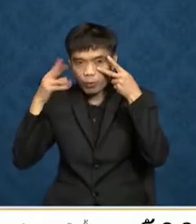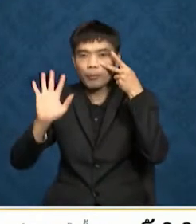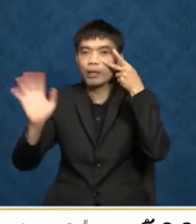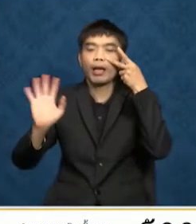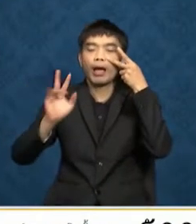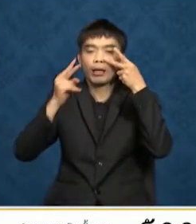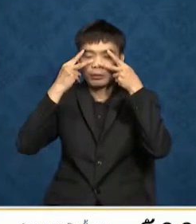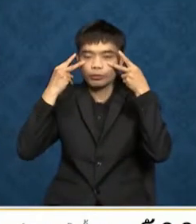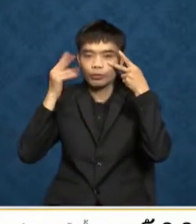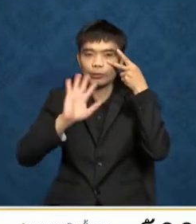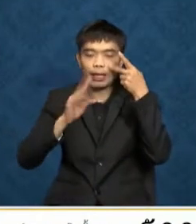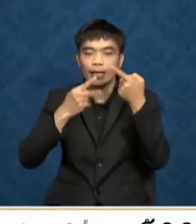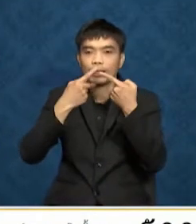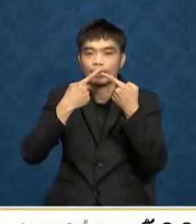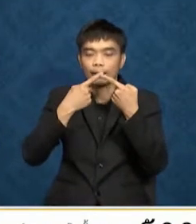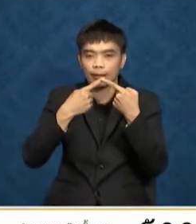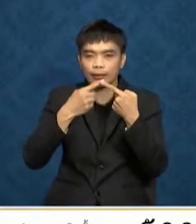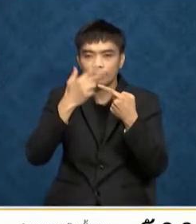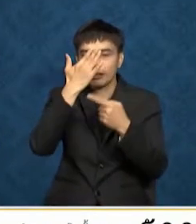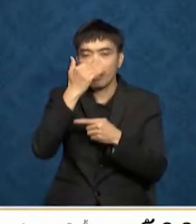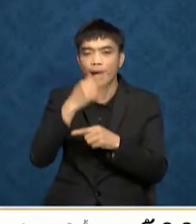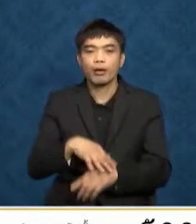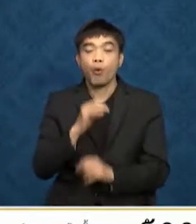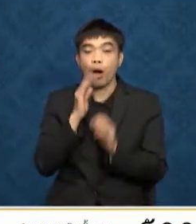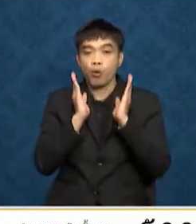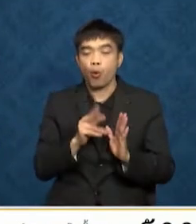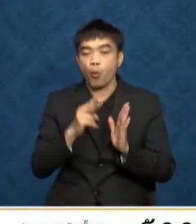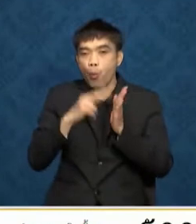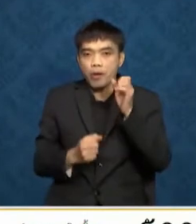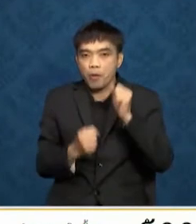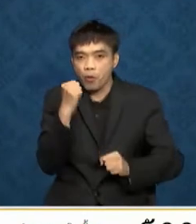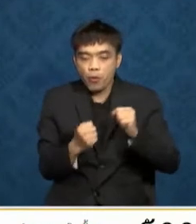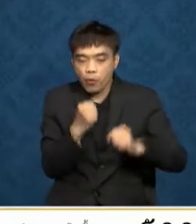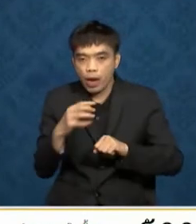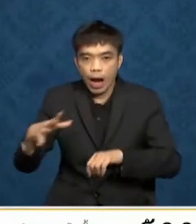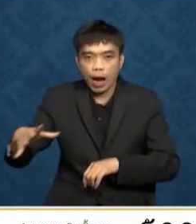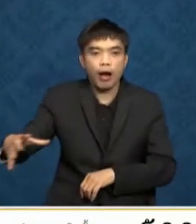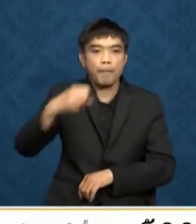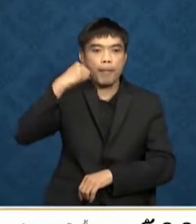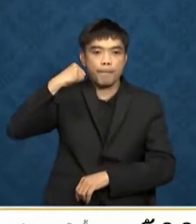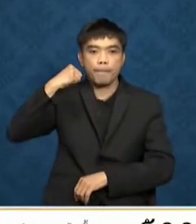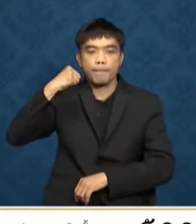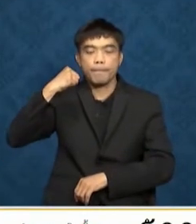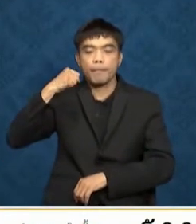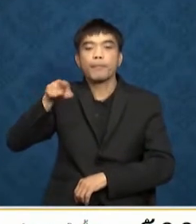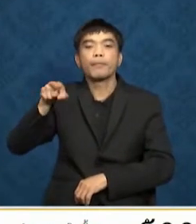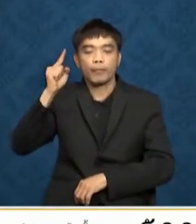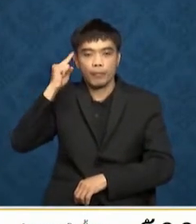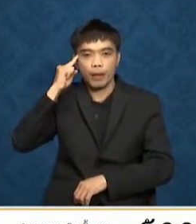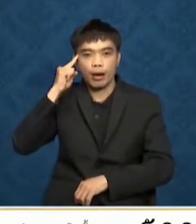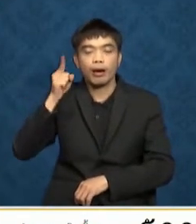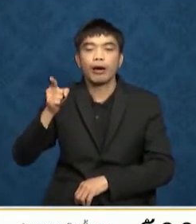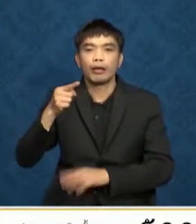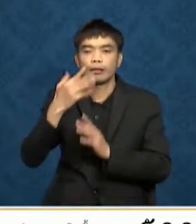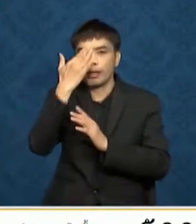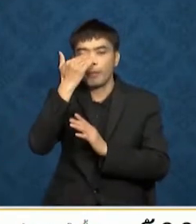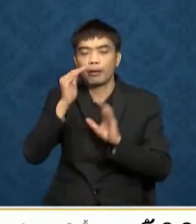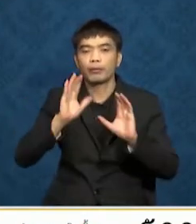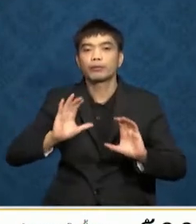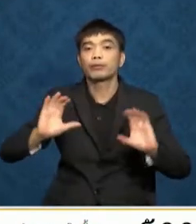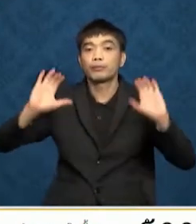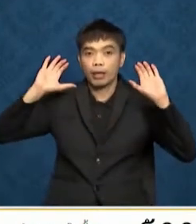เนี่ยเพราะบอกว่าเป็นนักวิ่งราวทรัพย์เพราะเนื่องจากว่ารัฐบาลได้